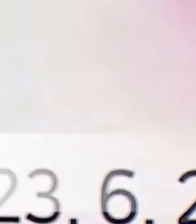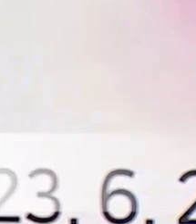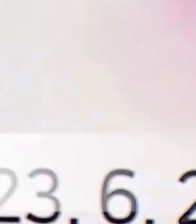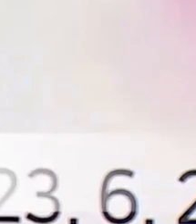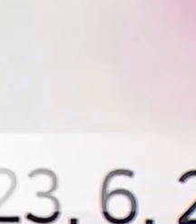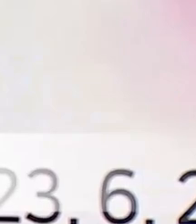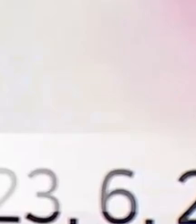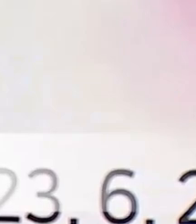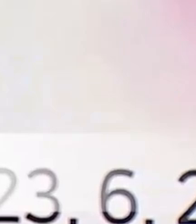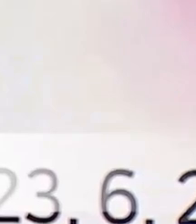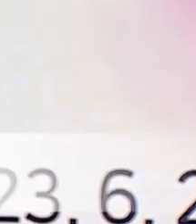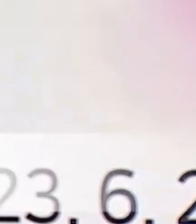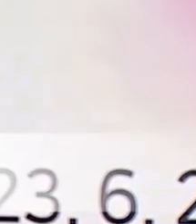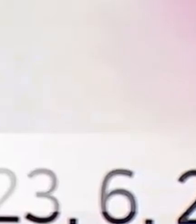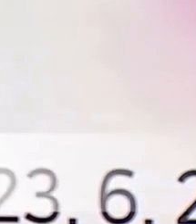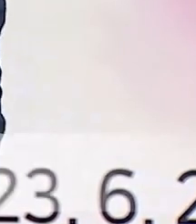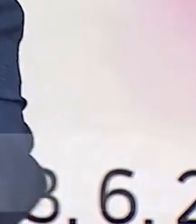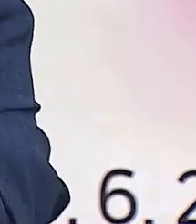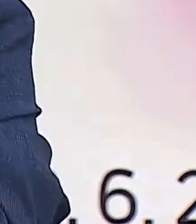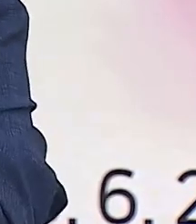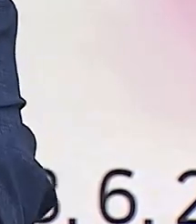기준이 될 수 있을 거라 생각합니다.